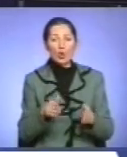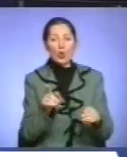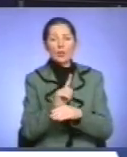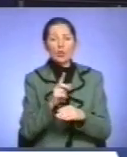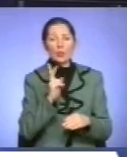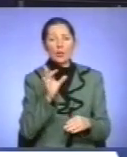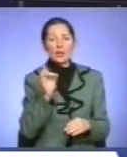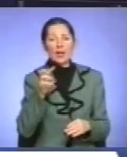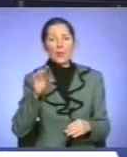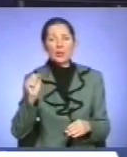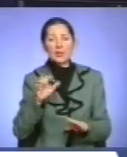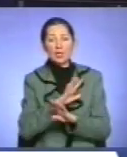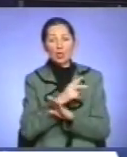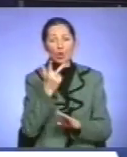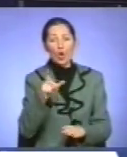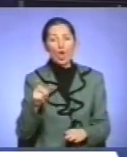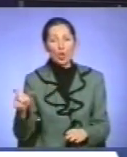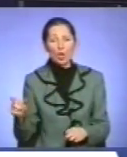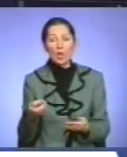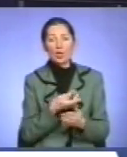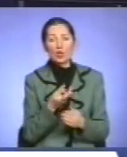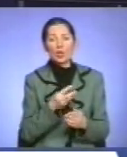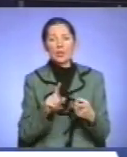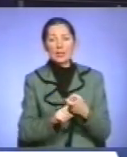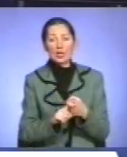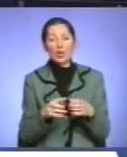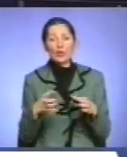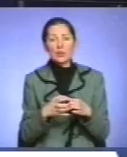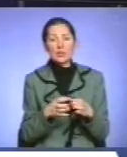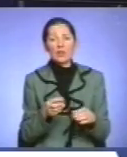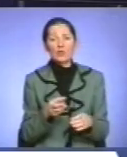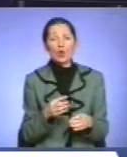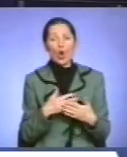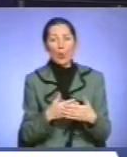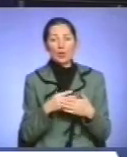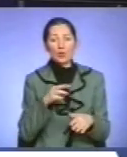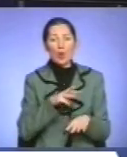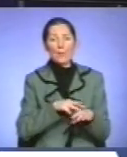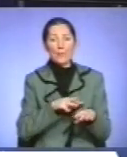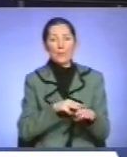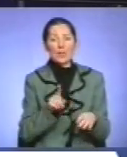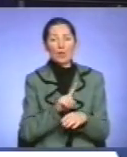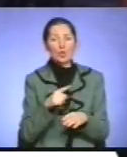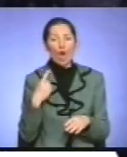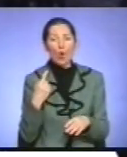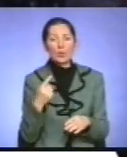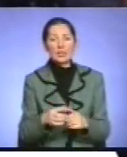Тернопіль-Кременець загинуло троє людей. Сюжет – сектор зв'язків з громадськістю ОМВС «Україна» Тернопільській області.